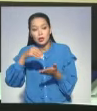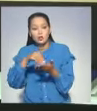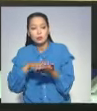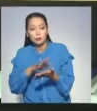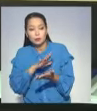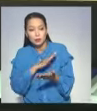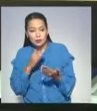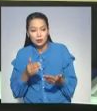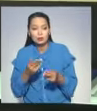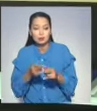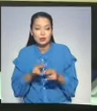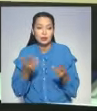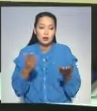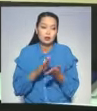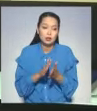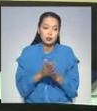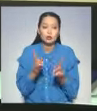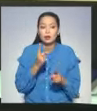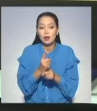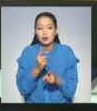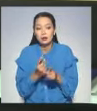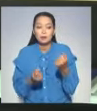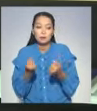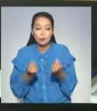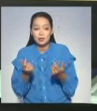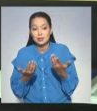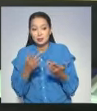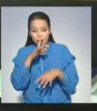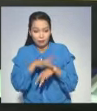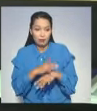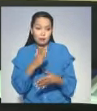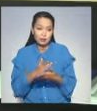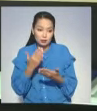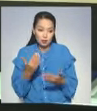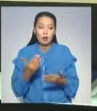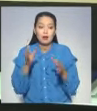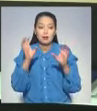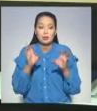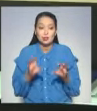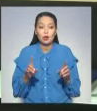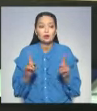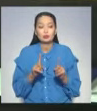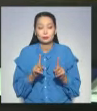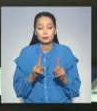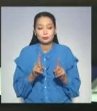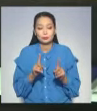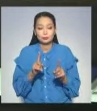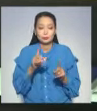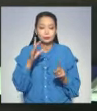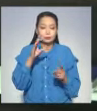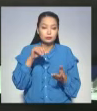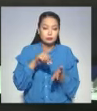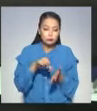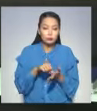тағы да қандай да бір жағдаймен тыйым салынған автокөліктер болатын болса, заңға қарсы емес сол